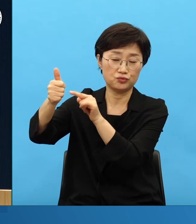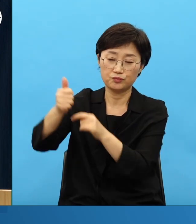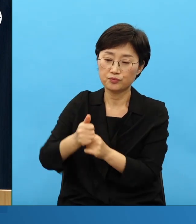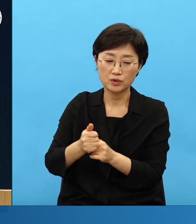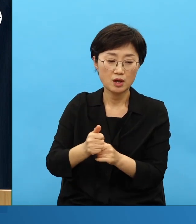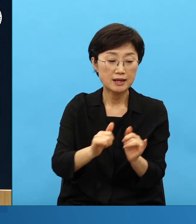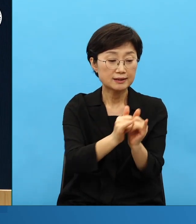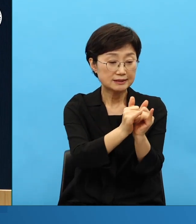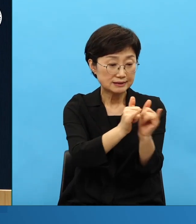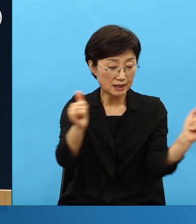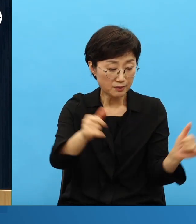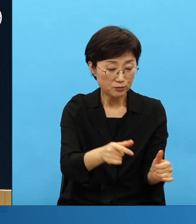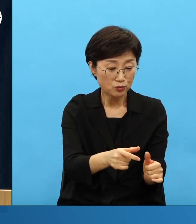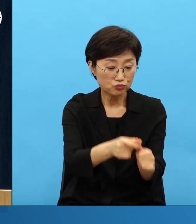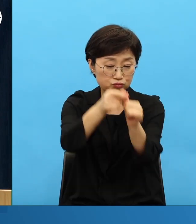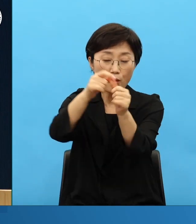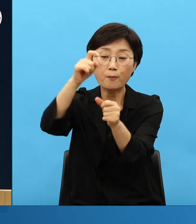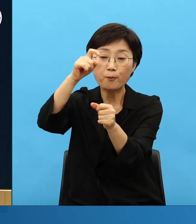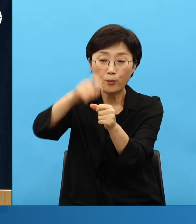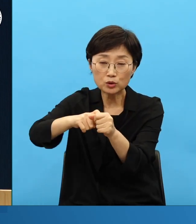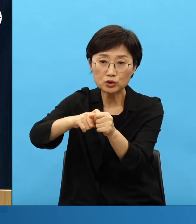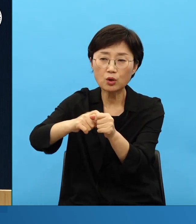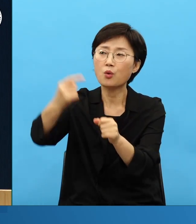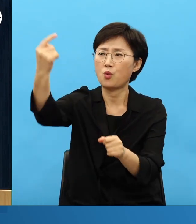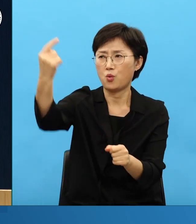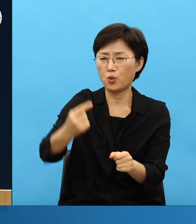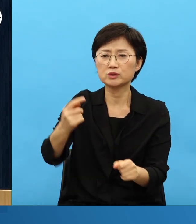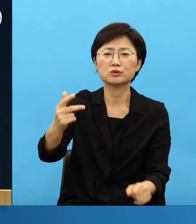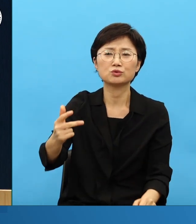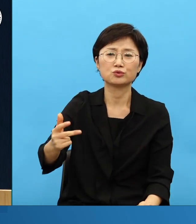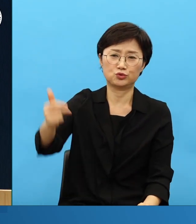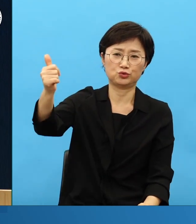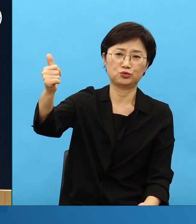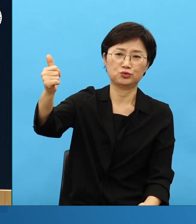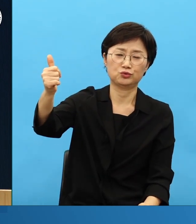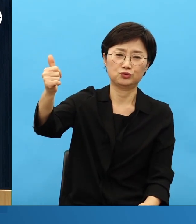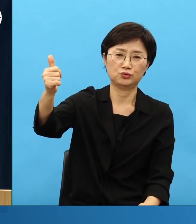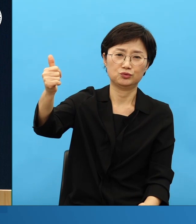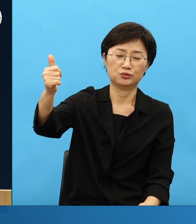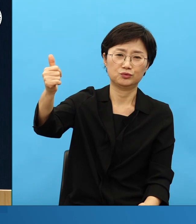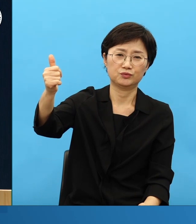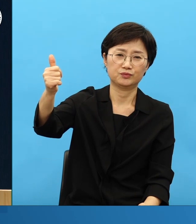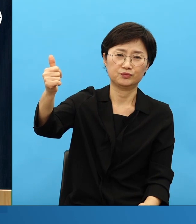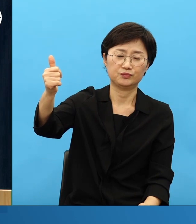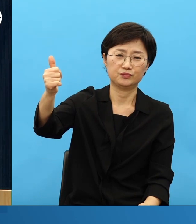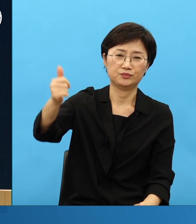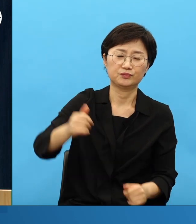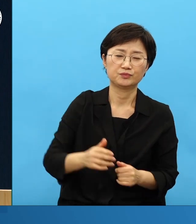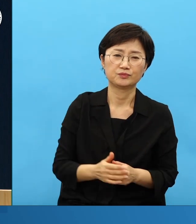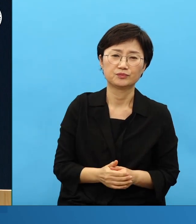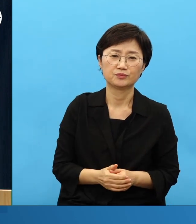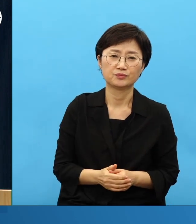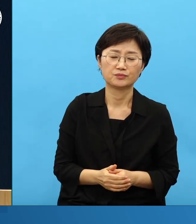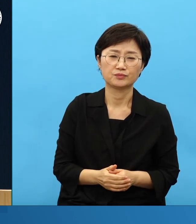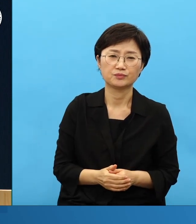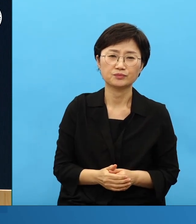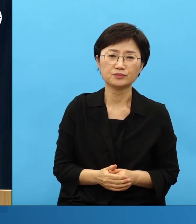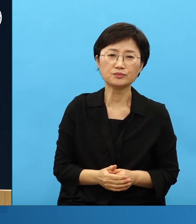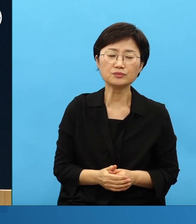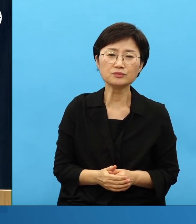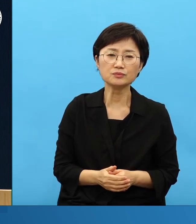살리는 주로 하나님이 세우셨다 그 말이에요. And God has raised up that Jesus Christ as the Lord who will save the